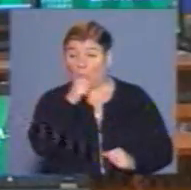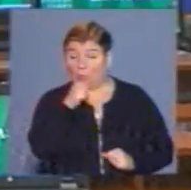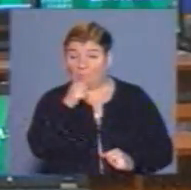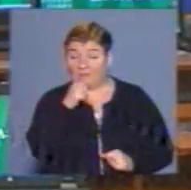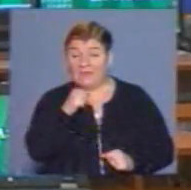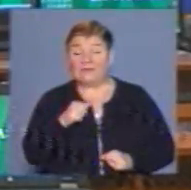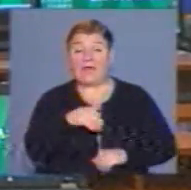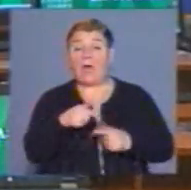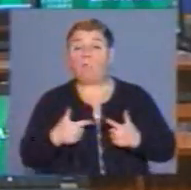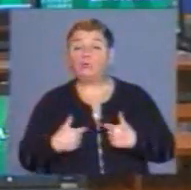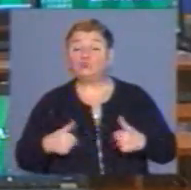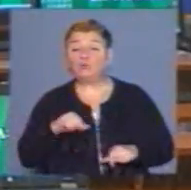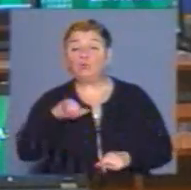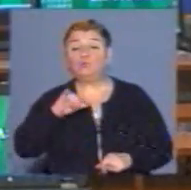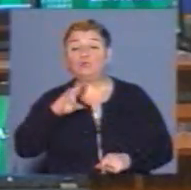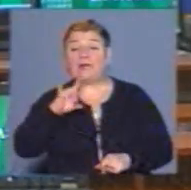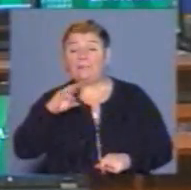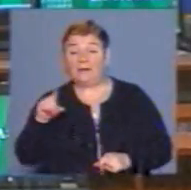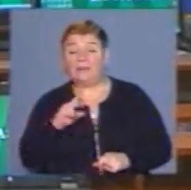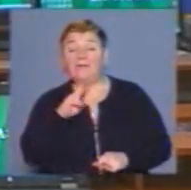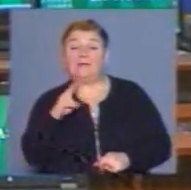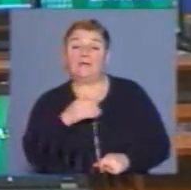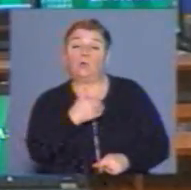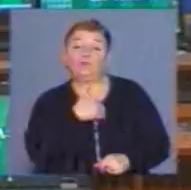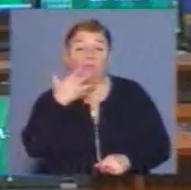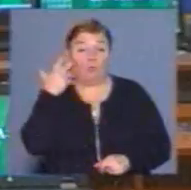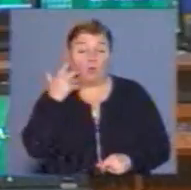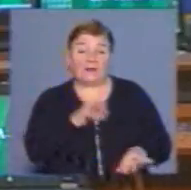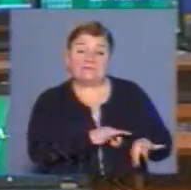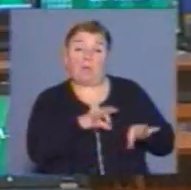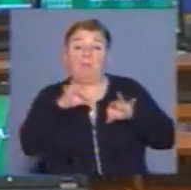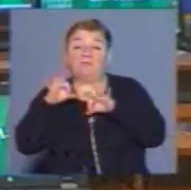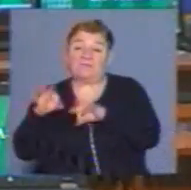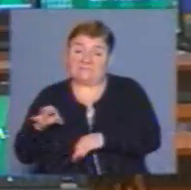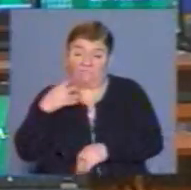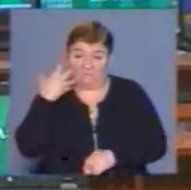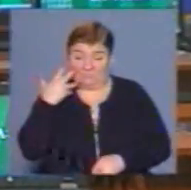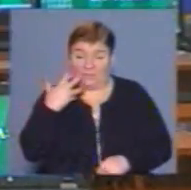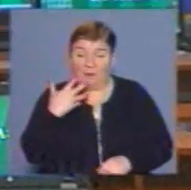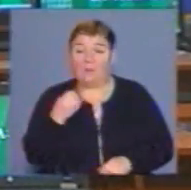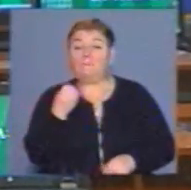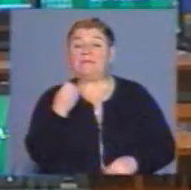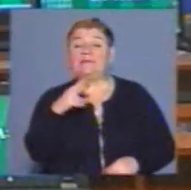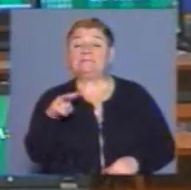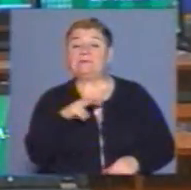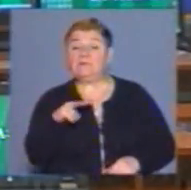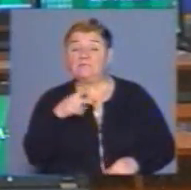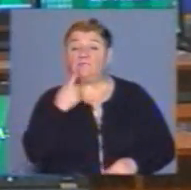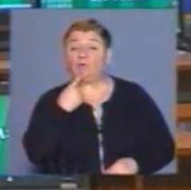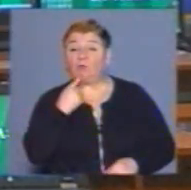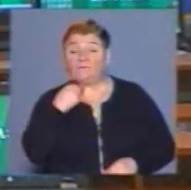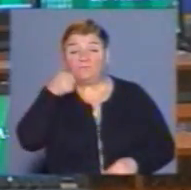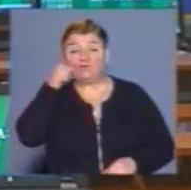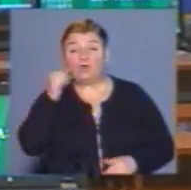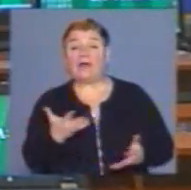посту Лужанка речі, які незаконно переміщував угорець. 15 літрів крові зібрали вчора на станції